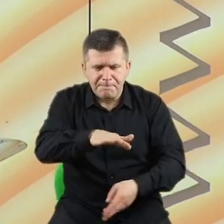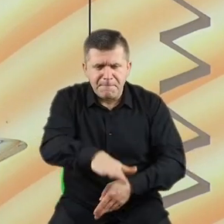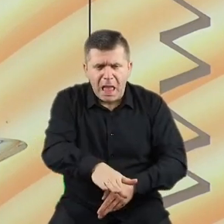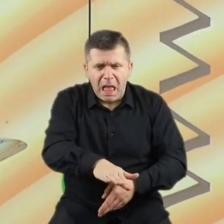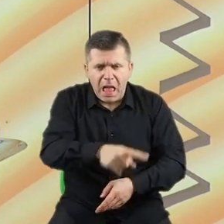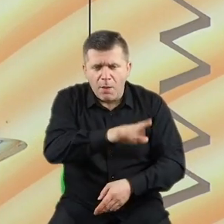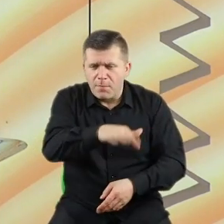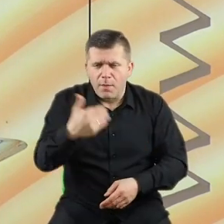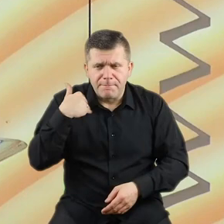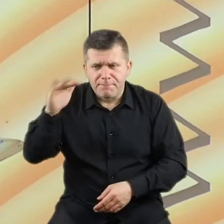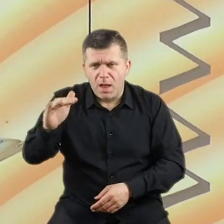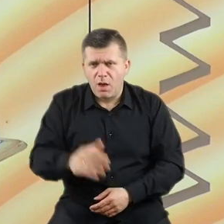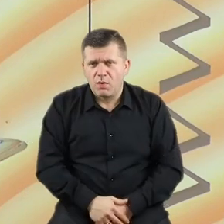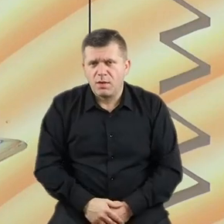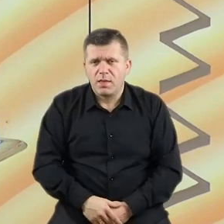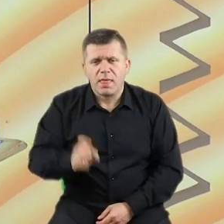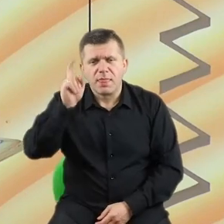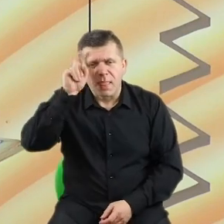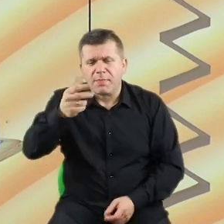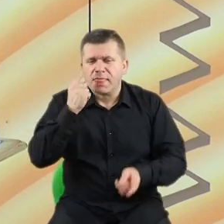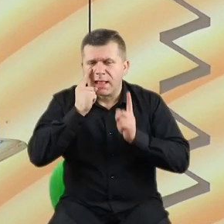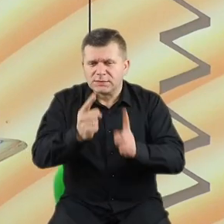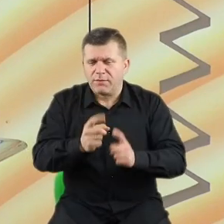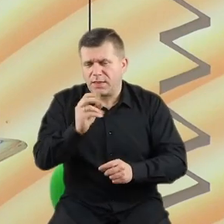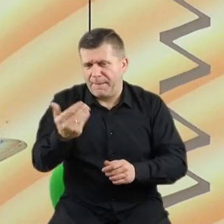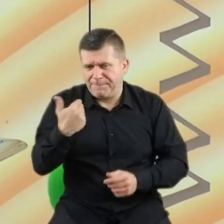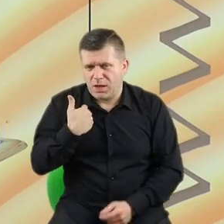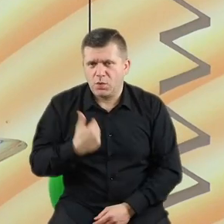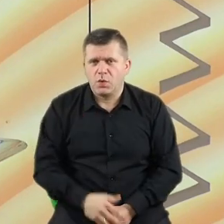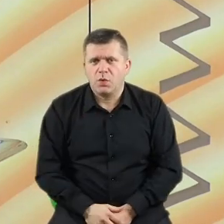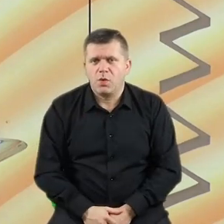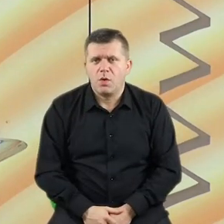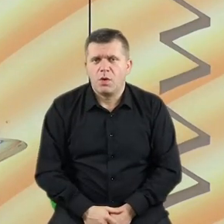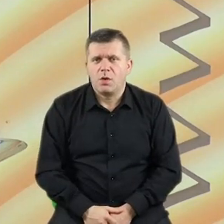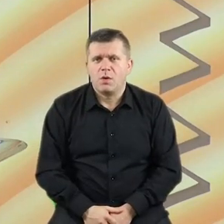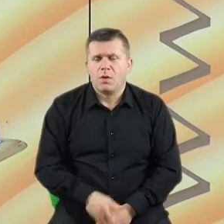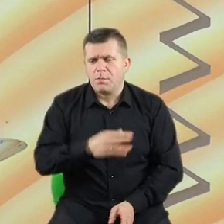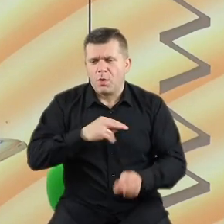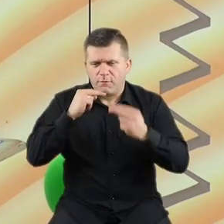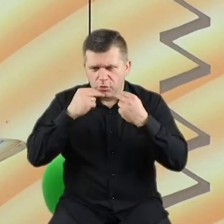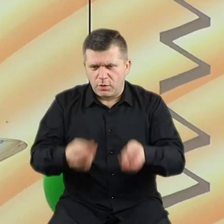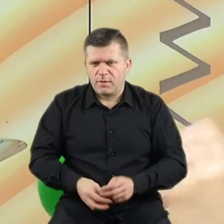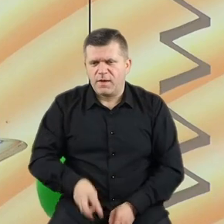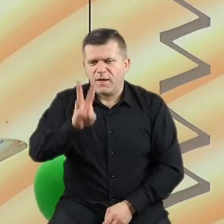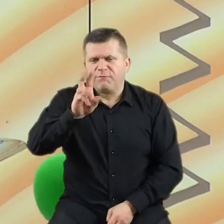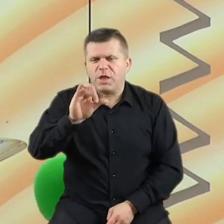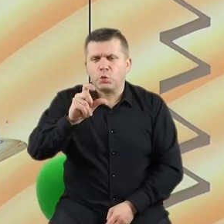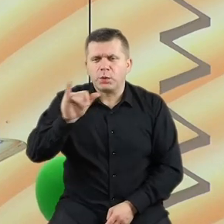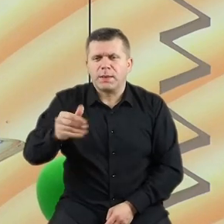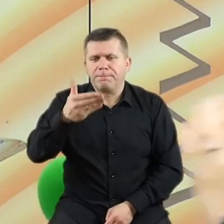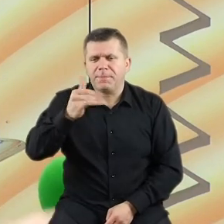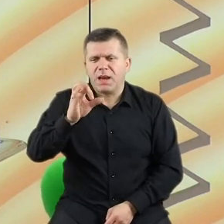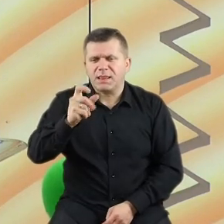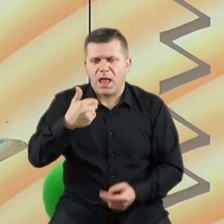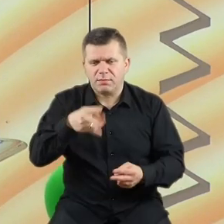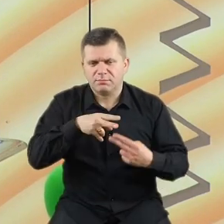posłano, ponieważ że Niemcy go nie zauważą. I tak faktycznie było. On wrócił z virtuti militari z wojny. Więc i on